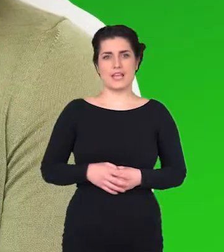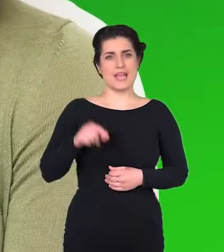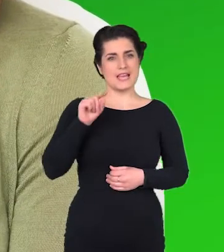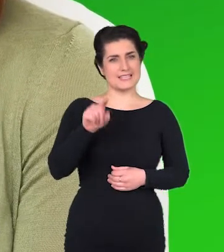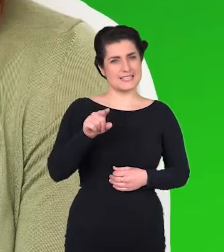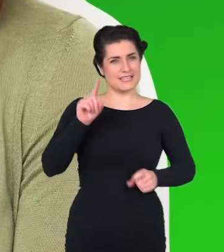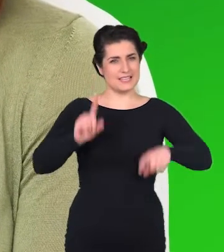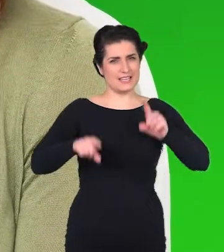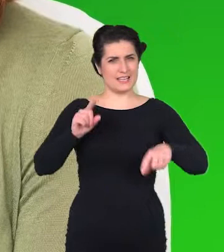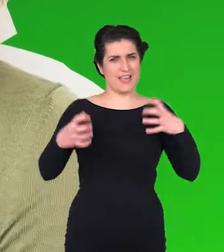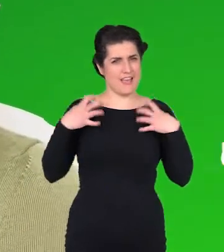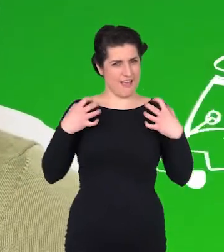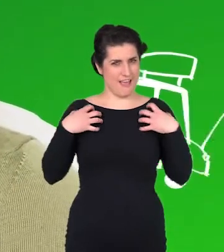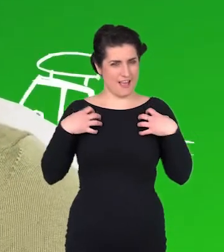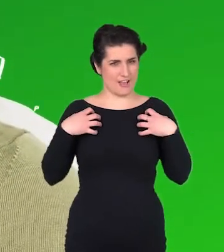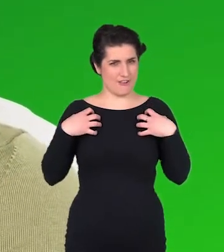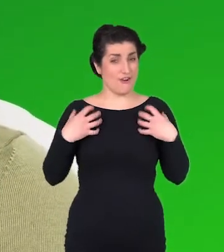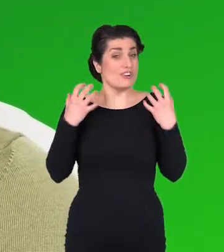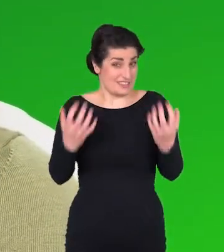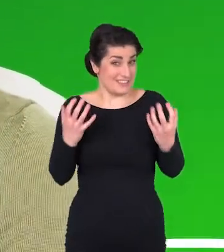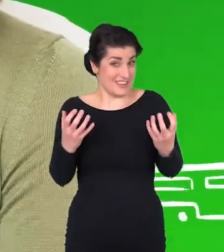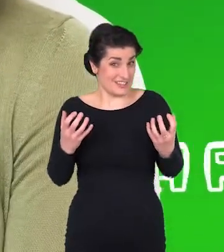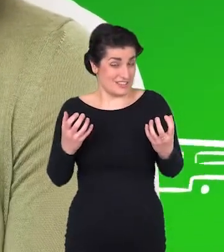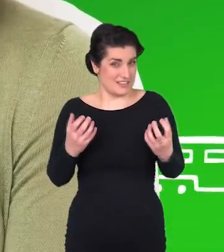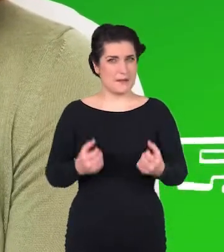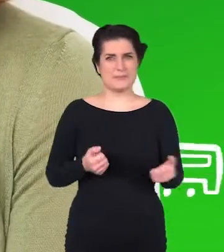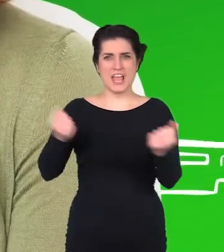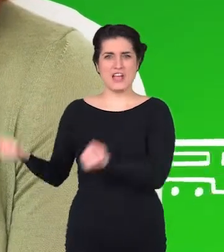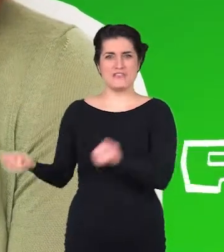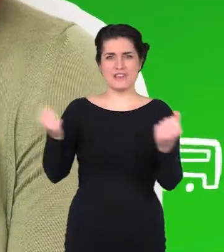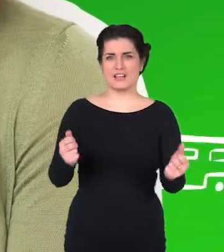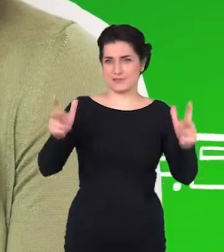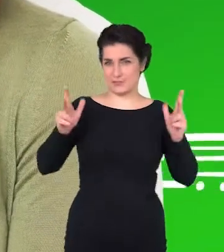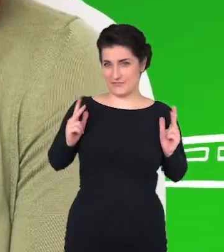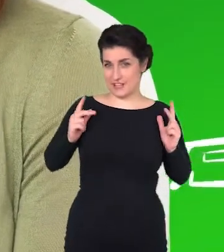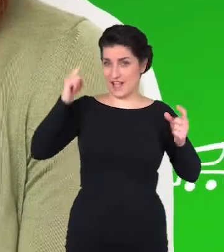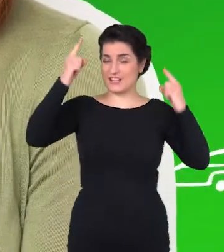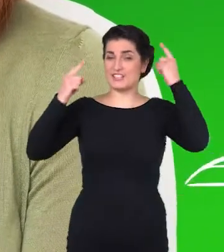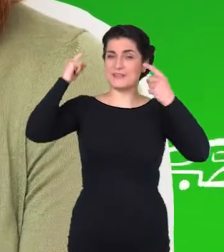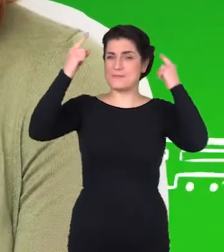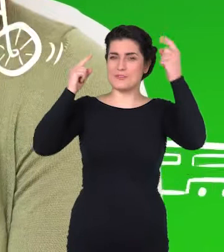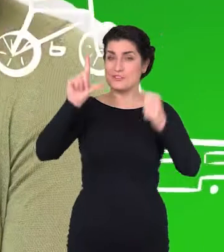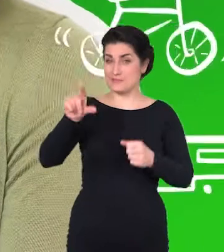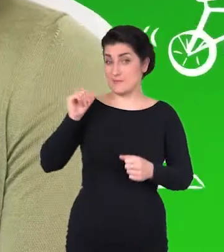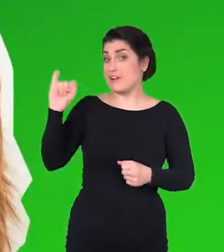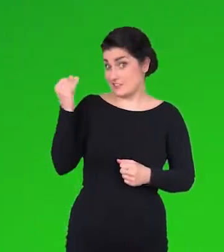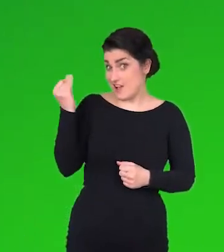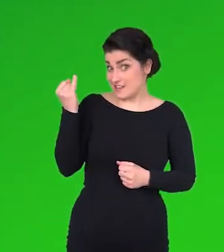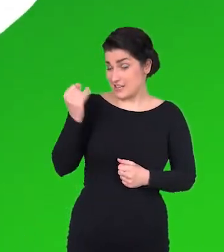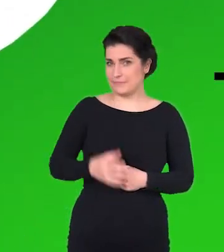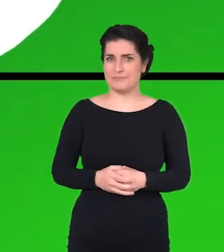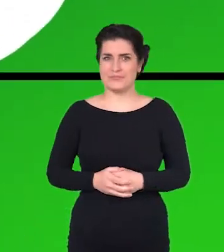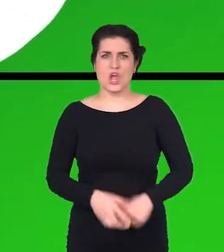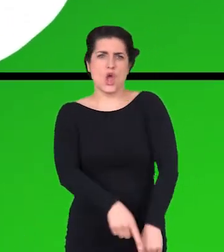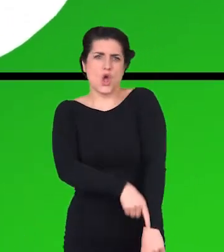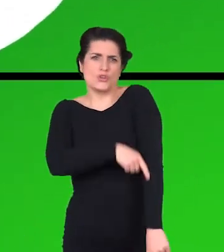Zastanawiasz się, czym pojechać na wakacje? Nie wiesz, jakimi środkami transportu należy się poruszać na co dzień, by być bardziej eko? Zobacz.